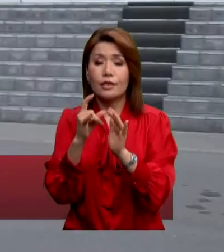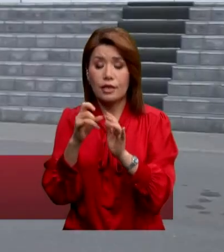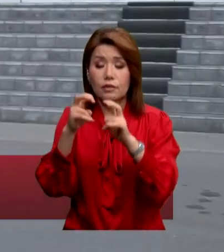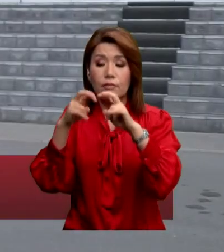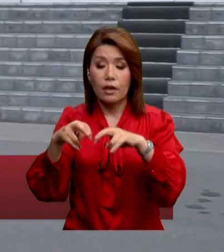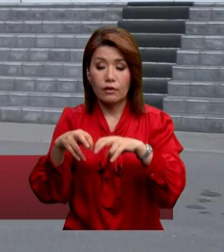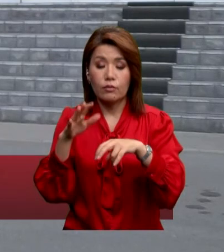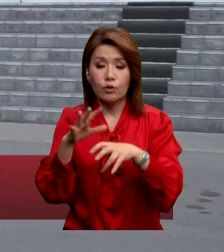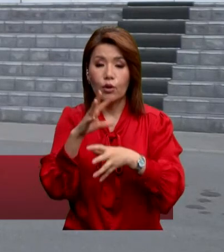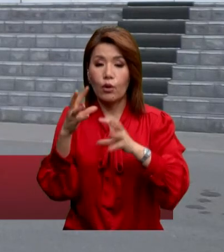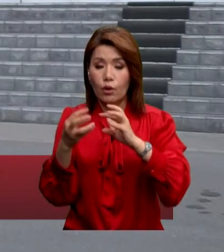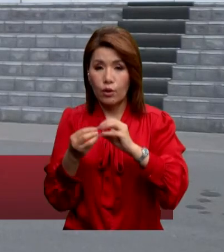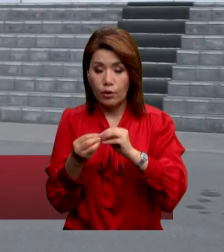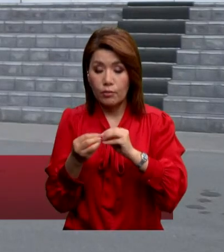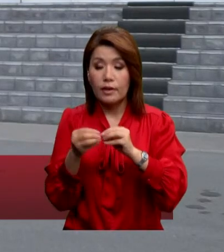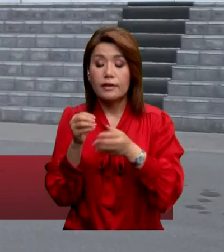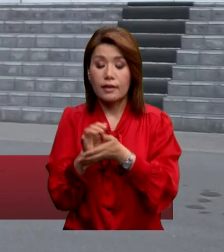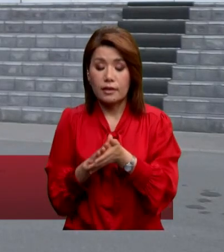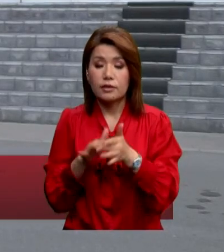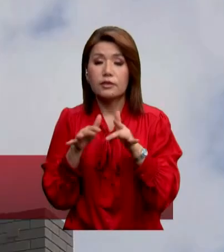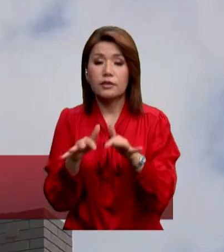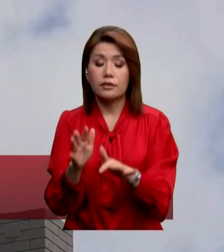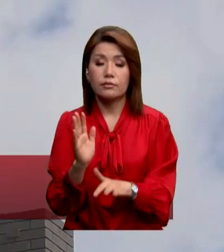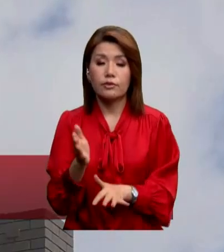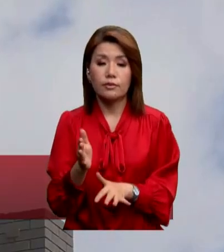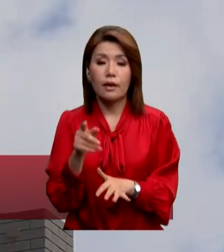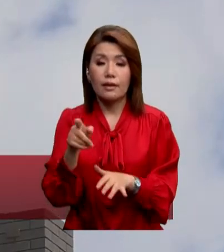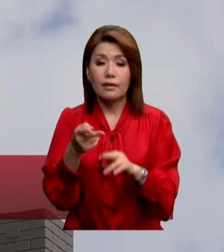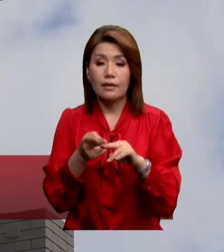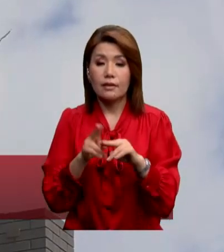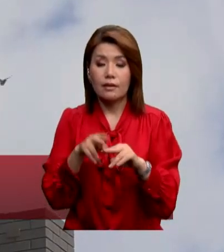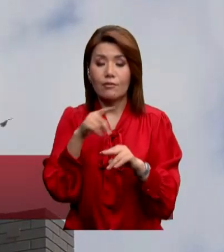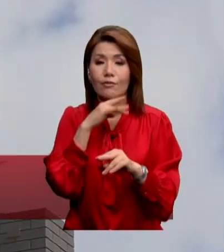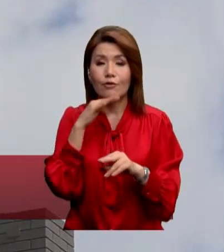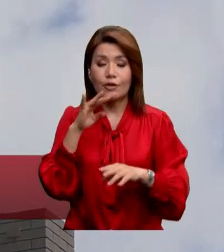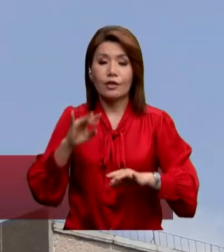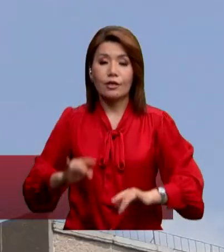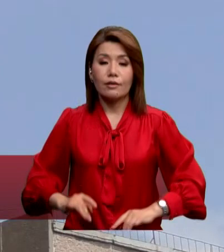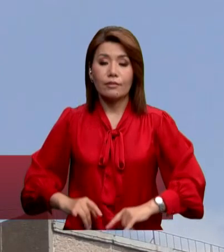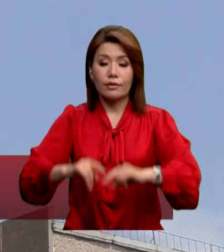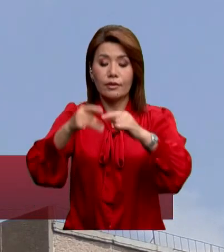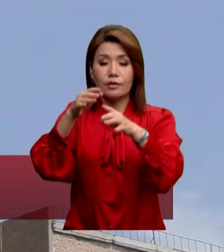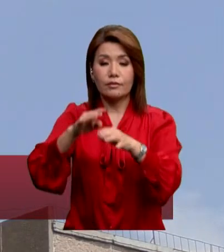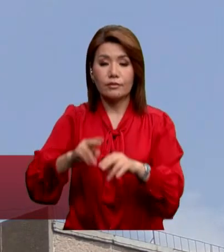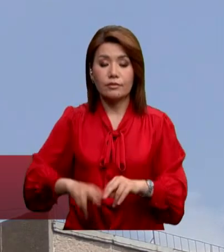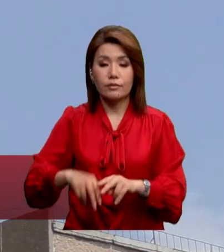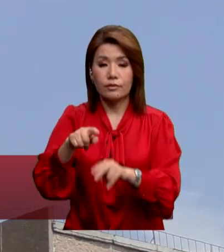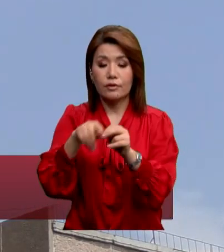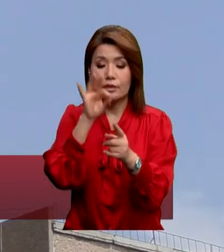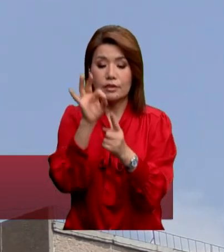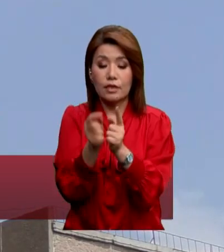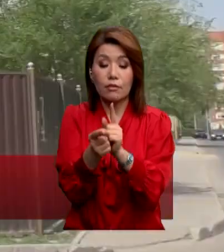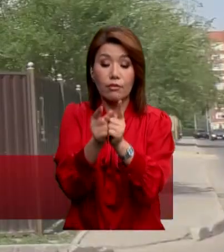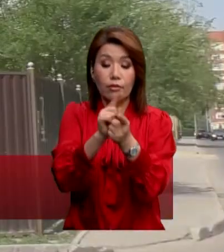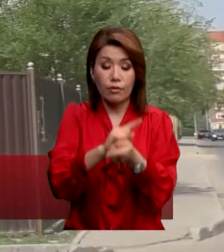жүргіземіз. Соның қорытындысы бойынша шаралар қабылдаймыз. Бұл жерге көп қабатты үй салуға рұқсат беріп, бастапқы мақсатын өзгертуге